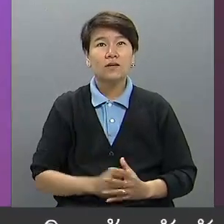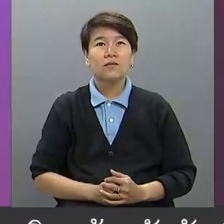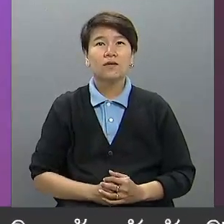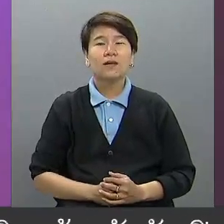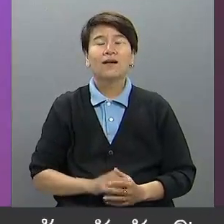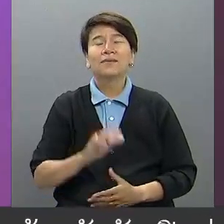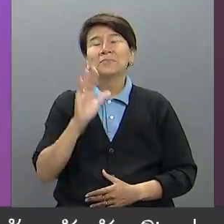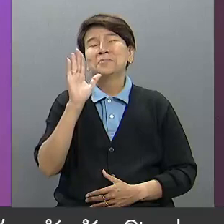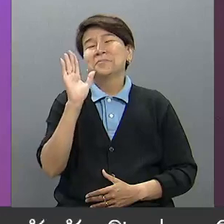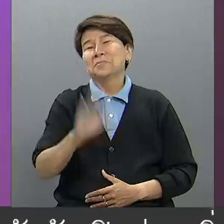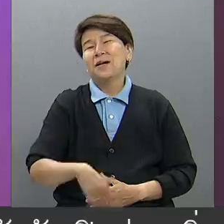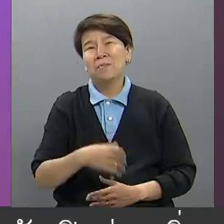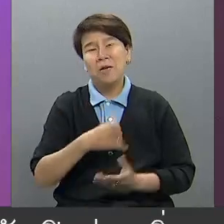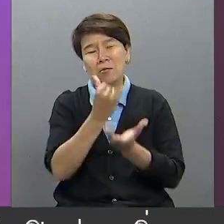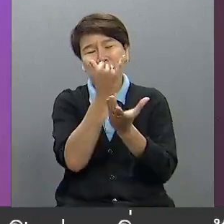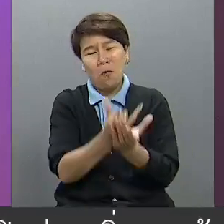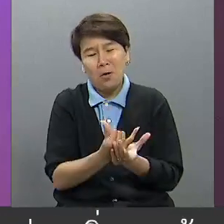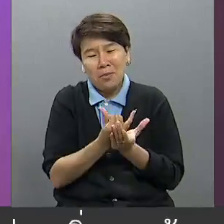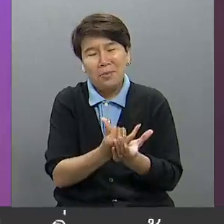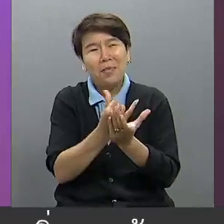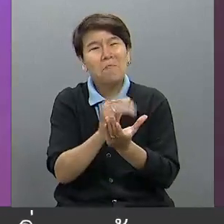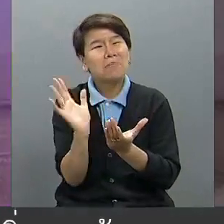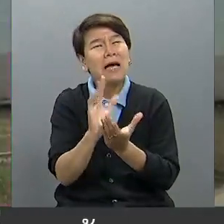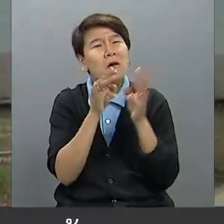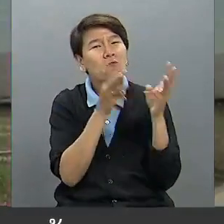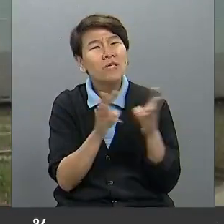วางไว้แบบรูปแนวนอนจะเป็นอย่างไรไปชมพร้อมกันครับ